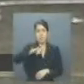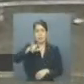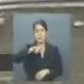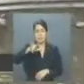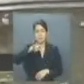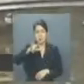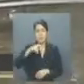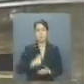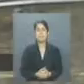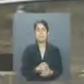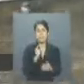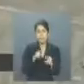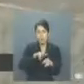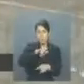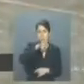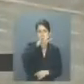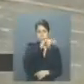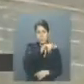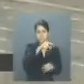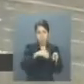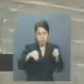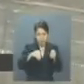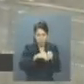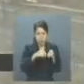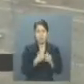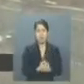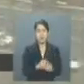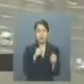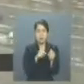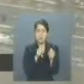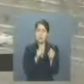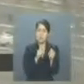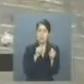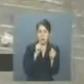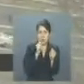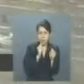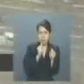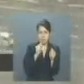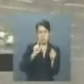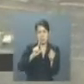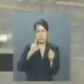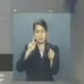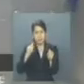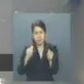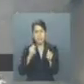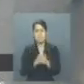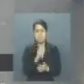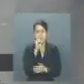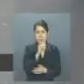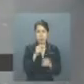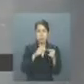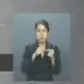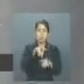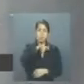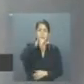ปยังสนามบินดิคอลพิสตีใกล้กับเมืองแอตแลนตารัฐจอร์เจียสำนักงานการบินพลเรือนระบุว่าอุบัติเหตุในครั้งนี้